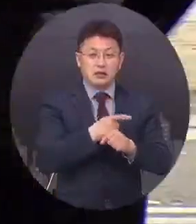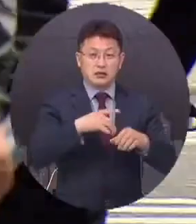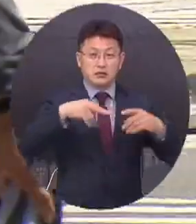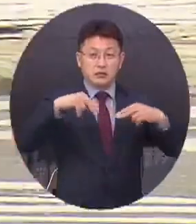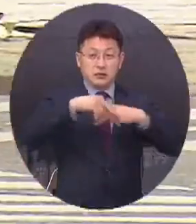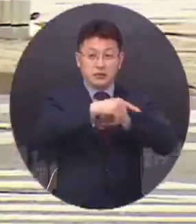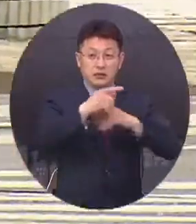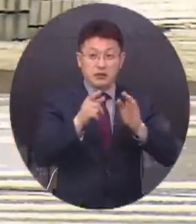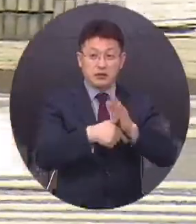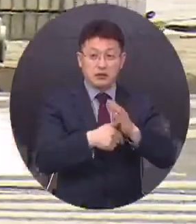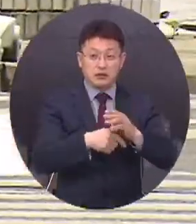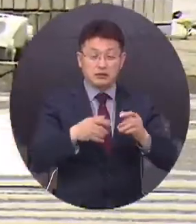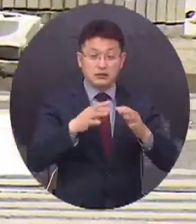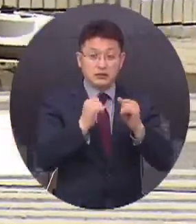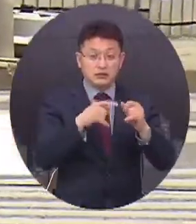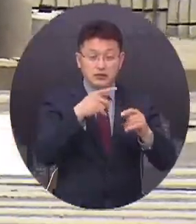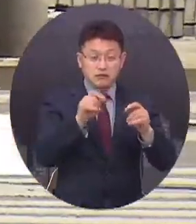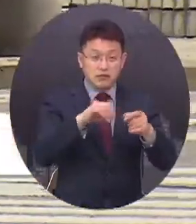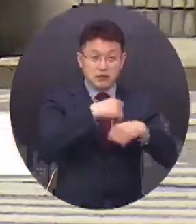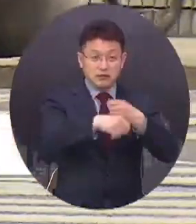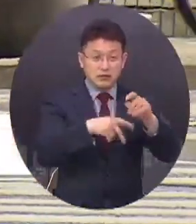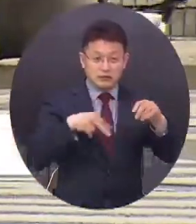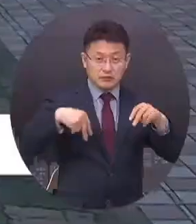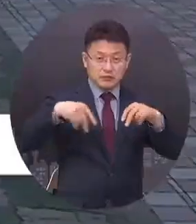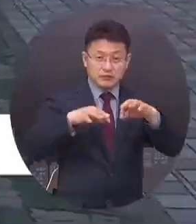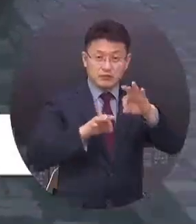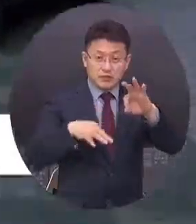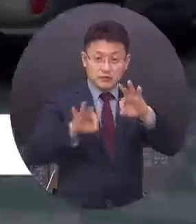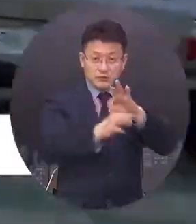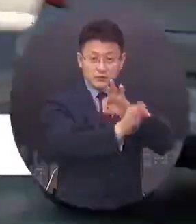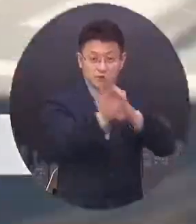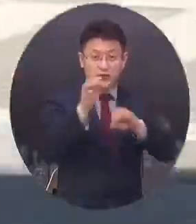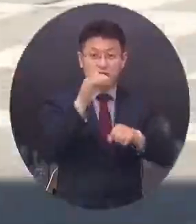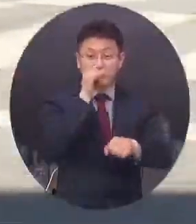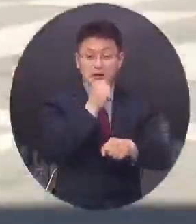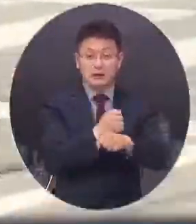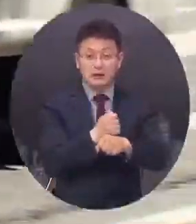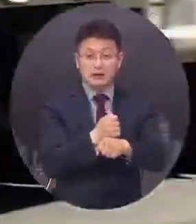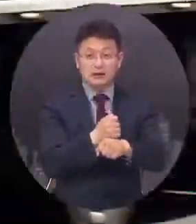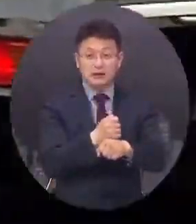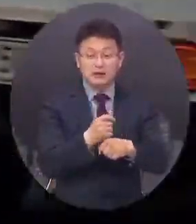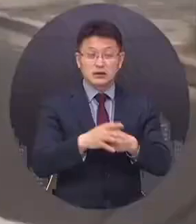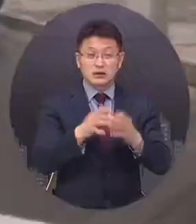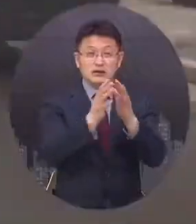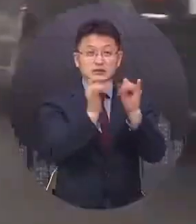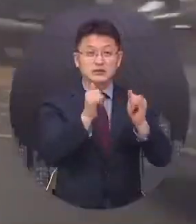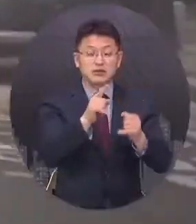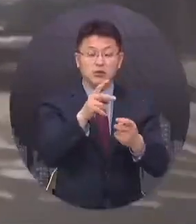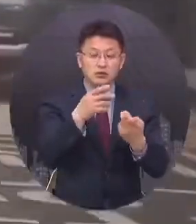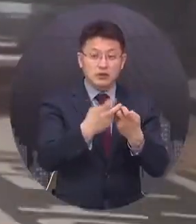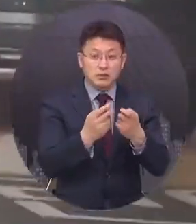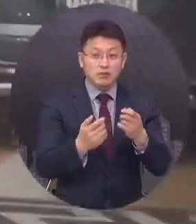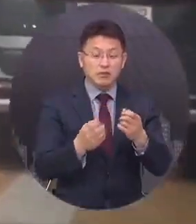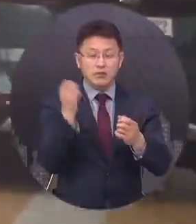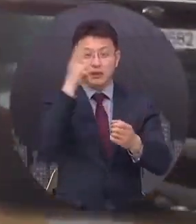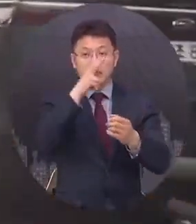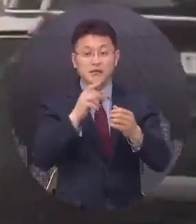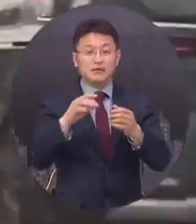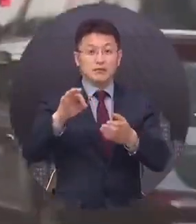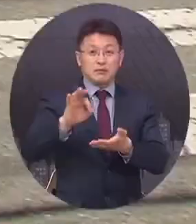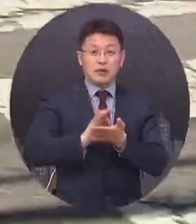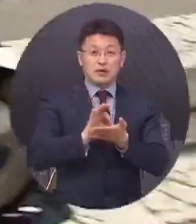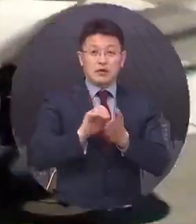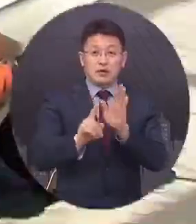신호에도 교차로를 지나는 사람들 사이로 보게 운전하는 오토바이도 있습니다. 시민들은 어디서 튀어나올지 모르는